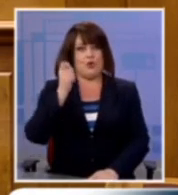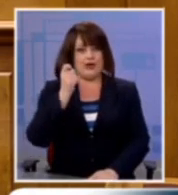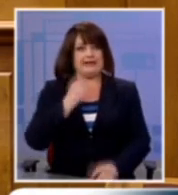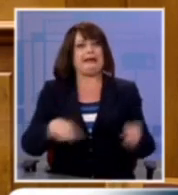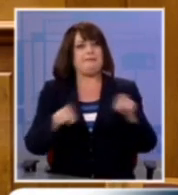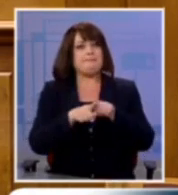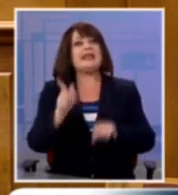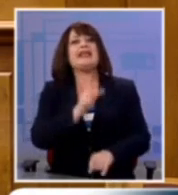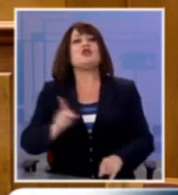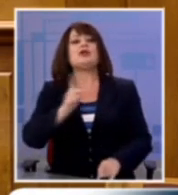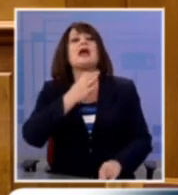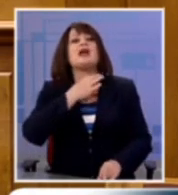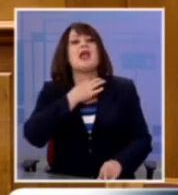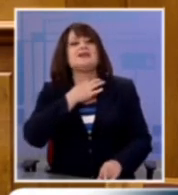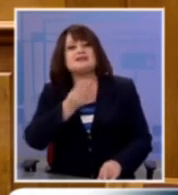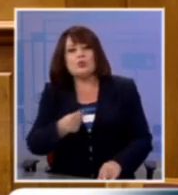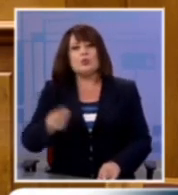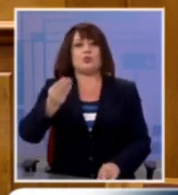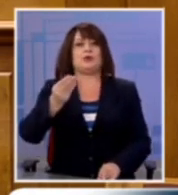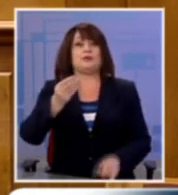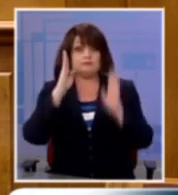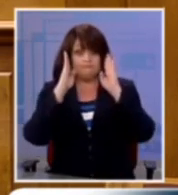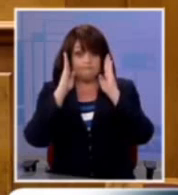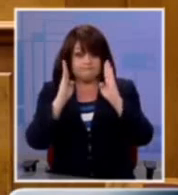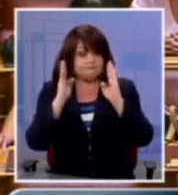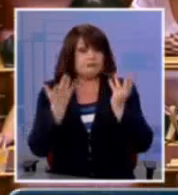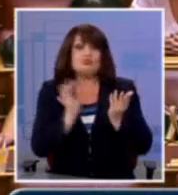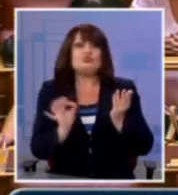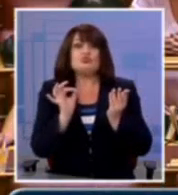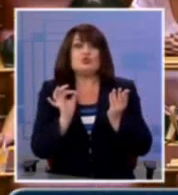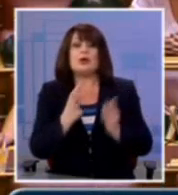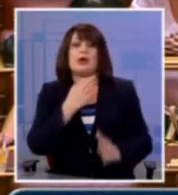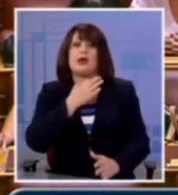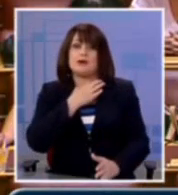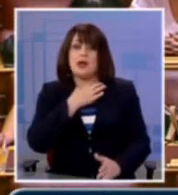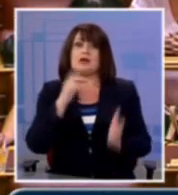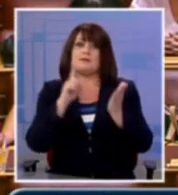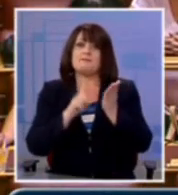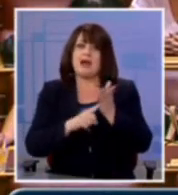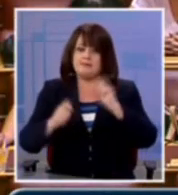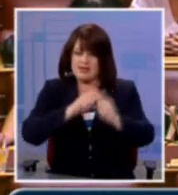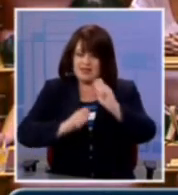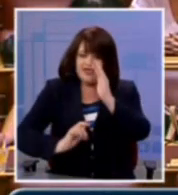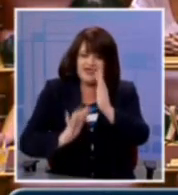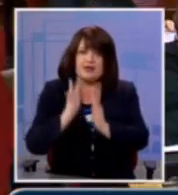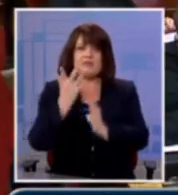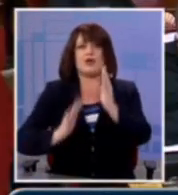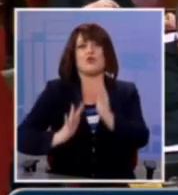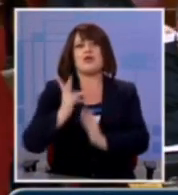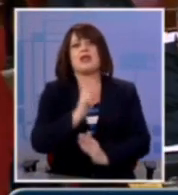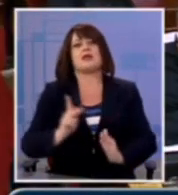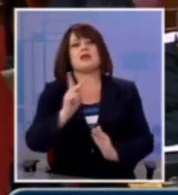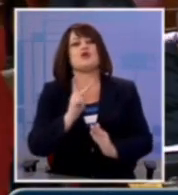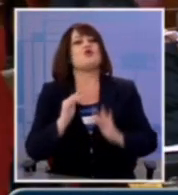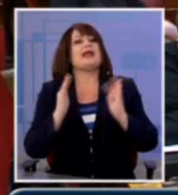κοινωνία χρειάζεται όλο και περισσότερο να επικεντρώνονται στην ανάγκη των δημιουργικών δυνάμεων της κοινωνίας μας,